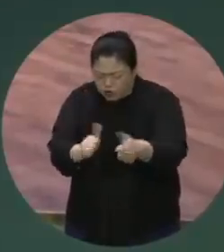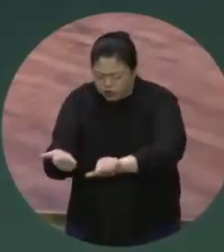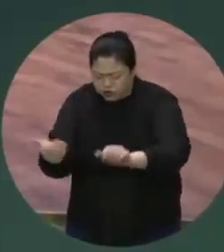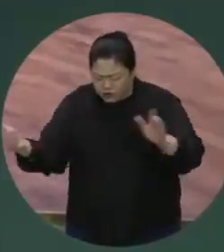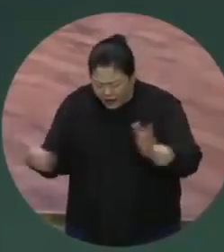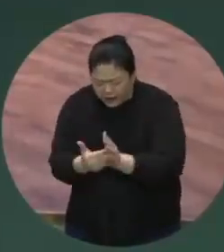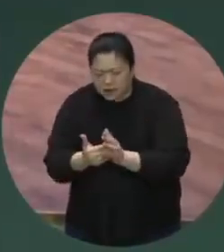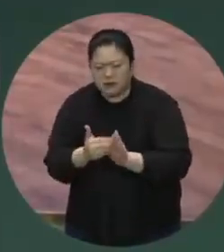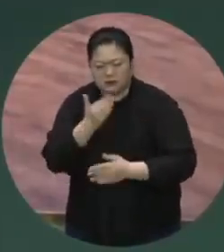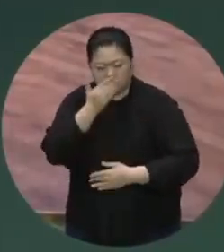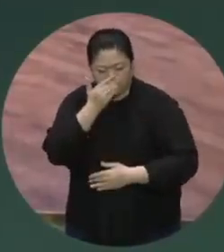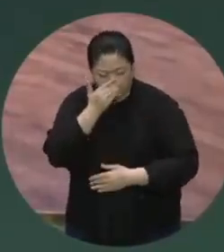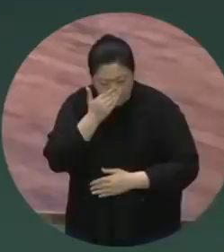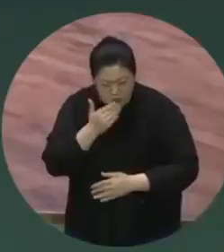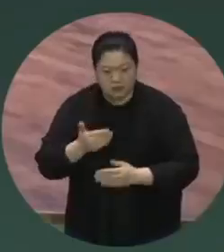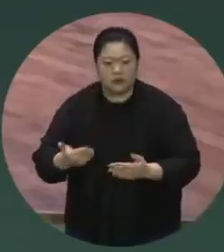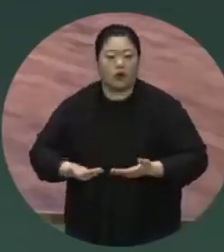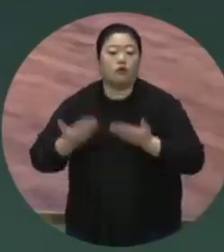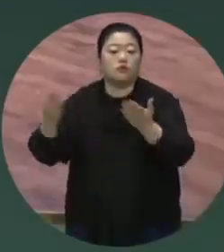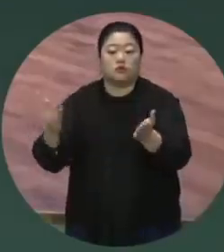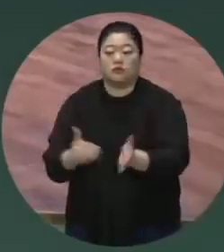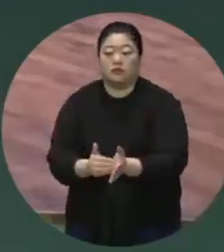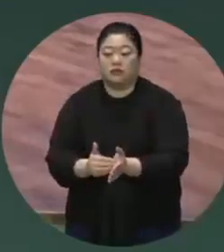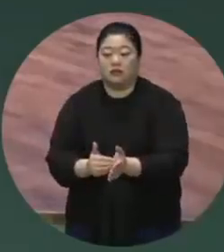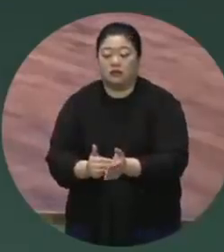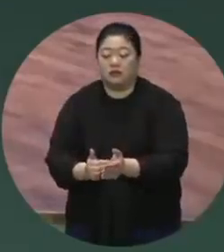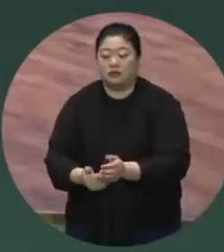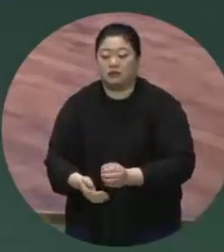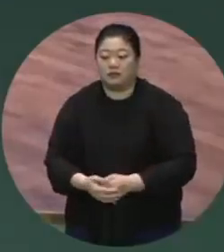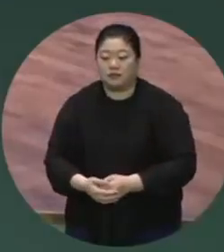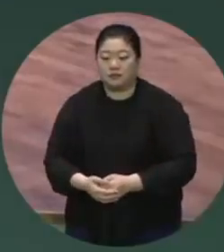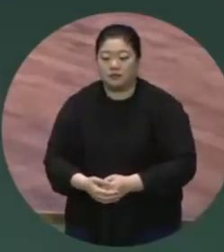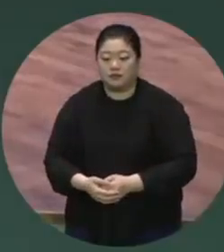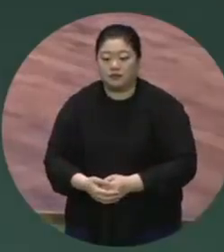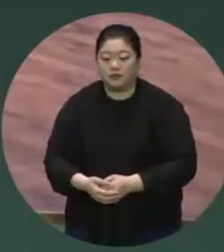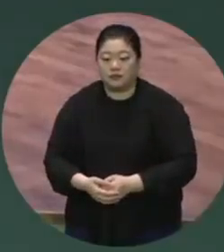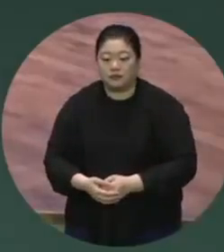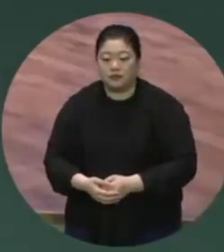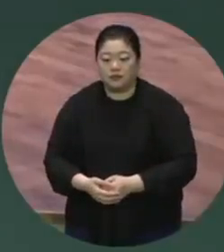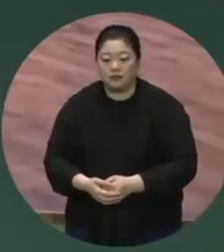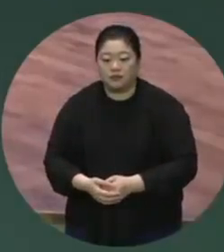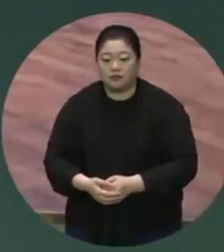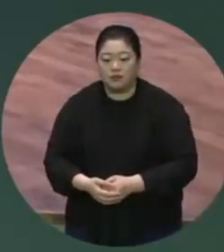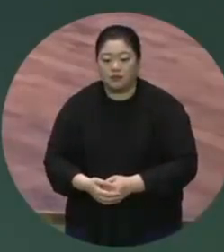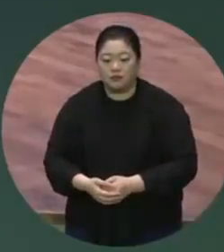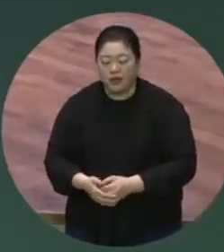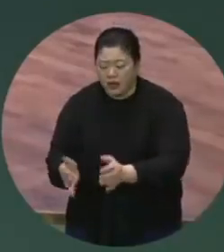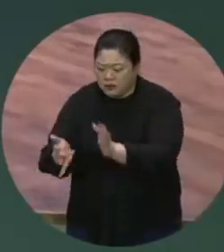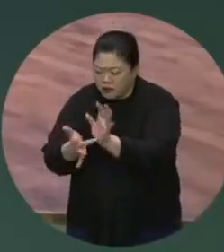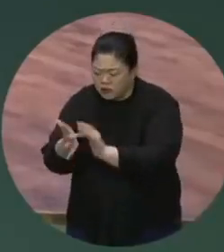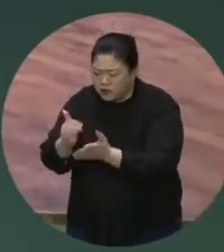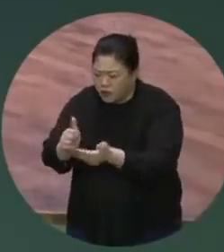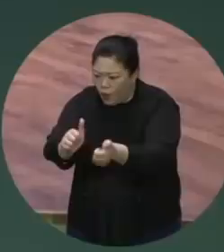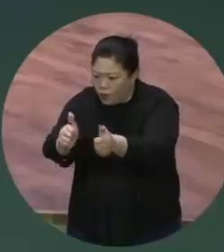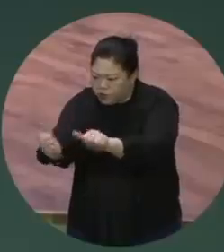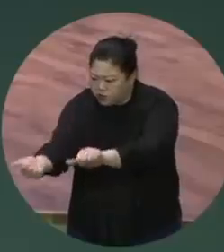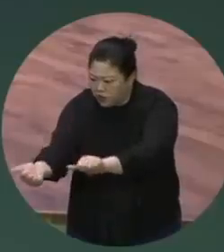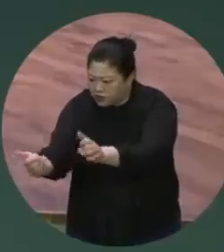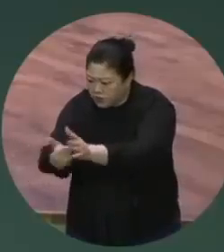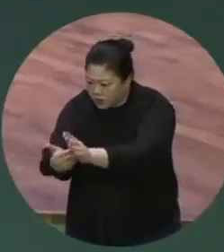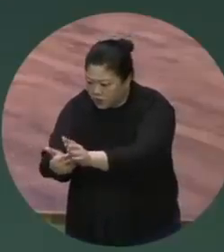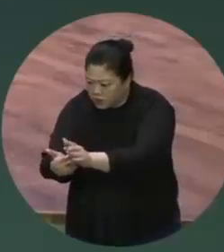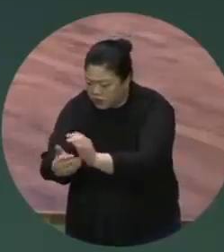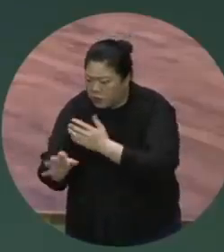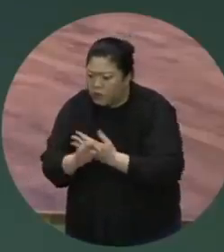죽기까지 그렇게 헌신했다. 내가 하나님 앞에서 어떤 삶을 살아야 되는가? 자,